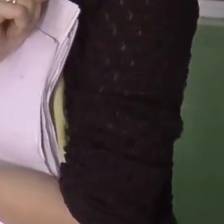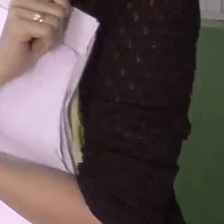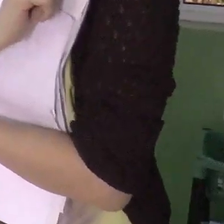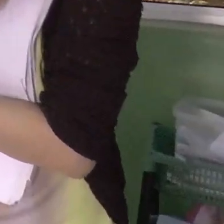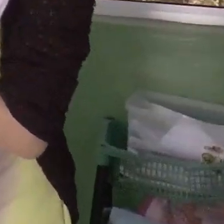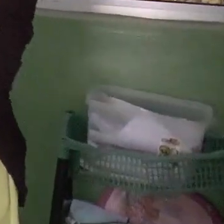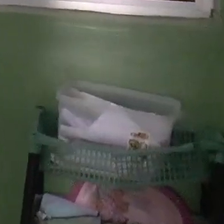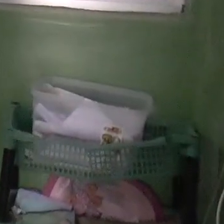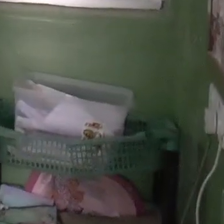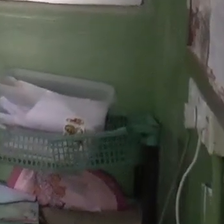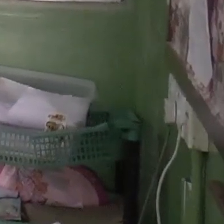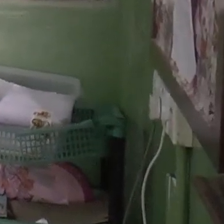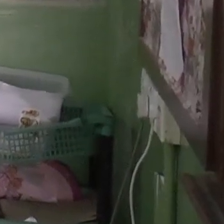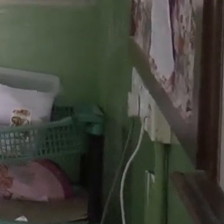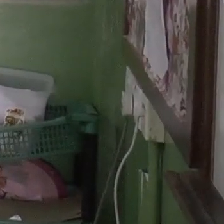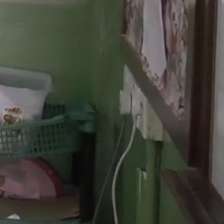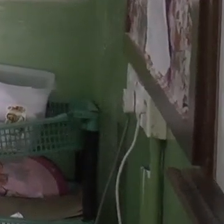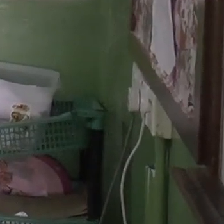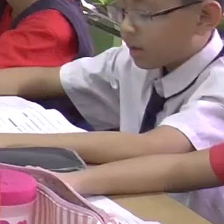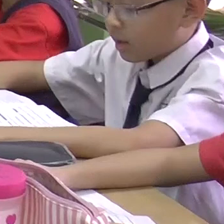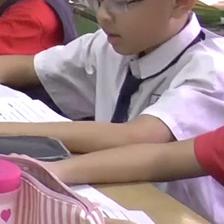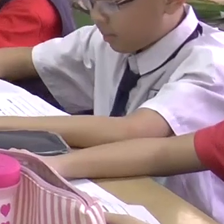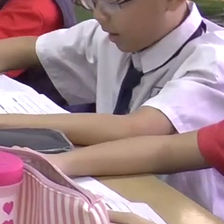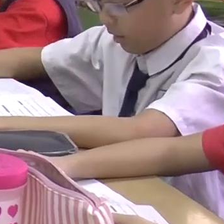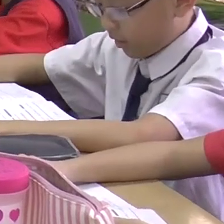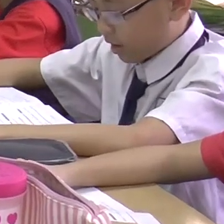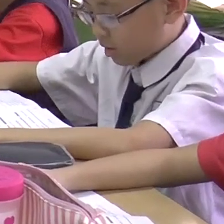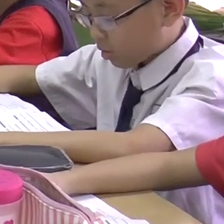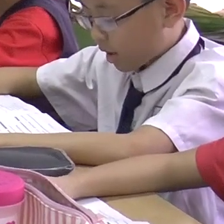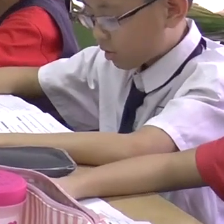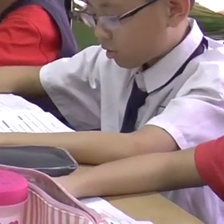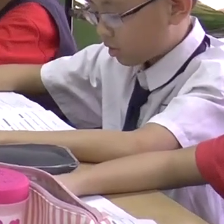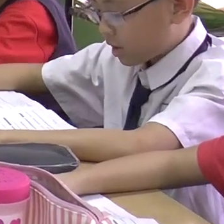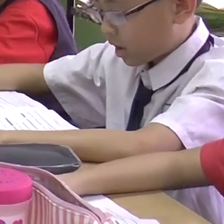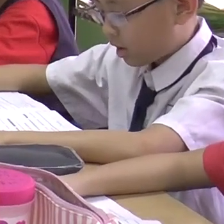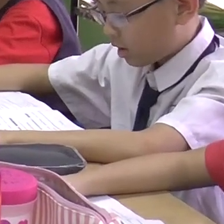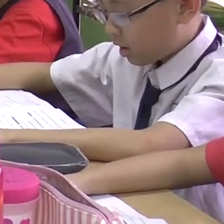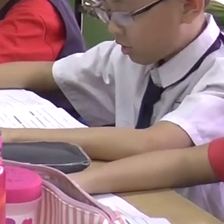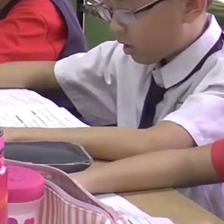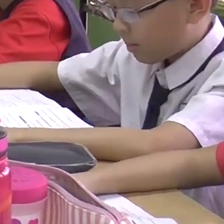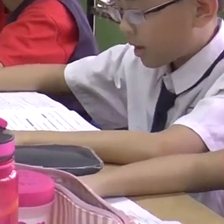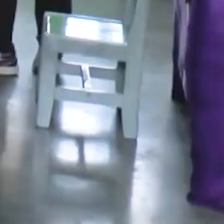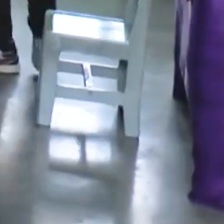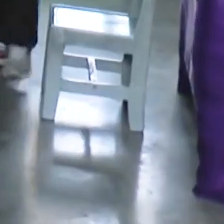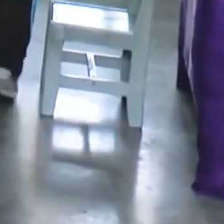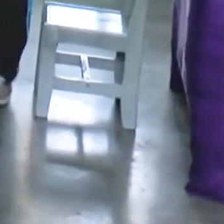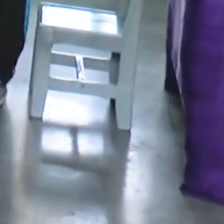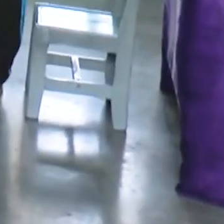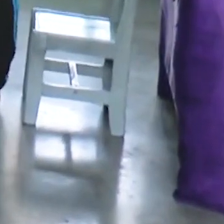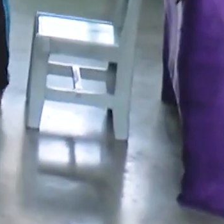untuk ke tempat kerja masing-masing, ke sekolah masing-masing untuk mungkin menyediakan apa saja yang berkaitan